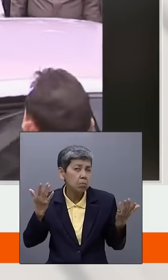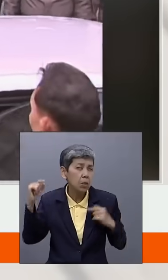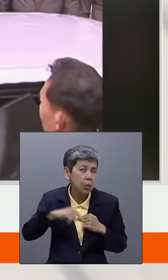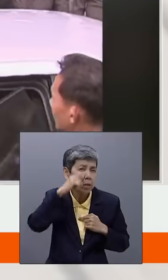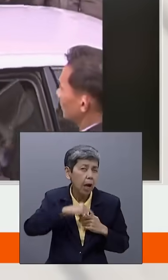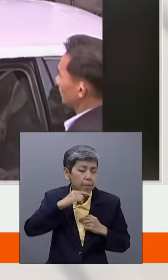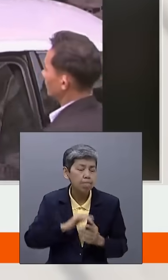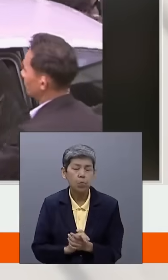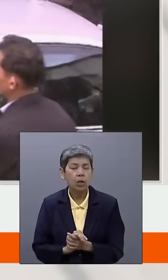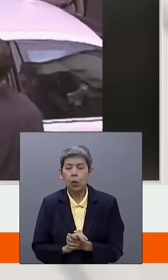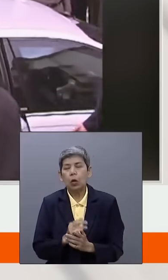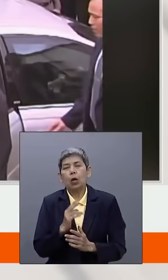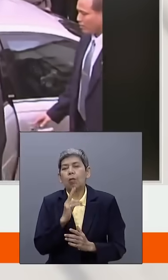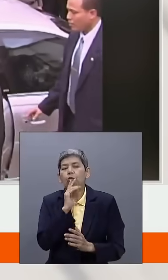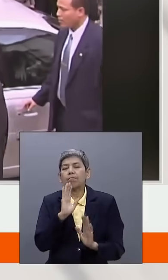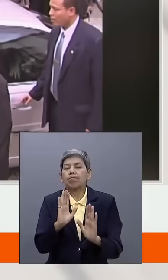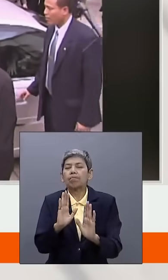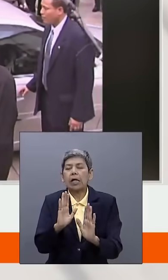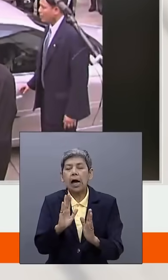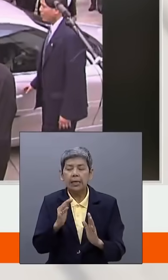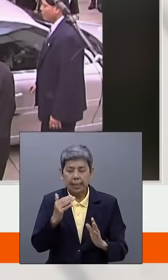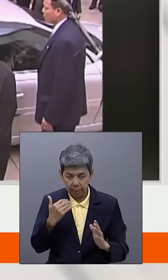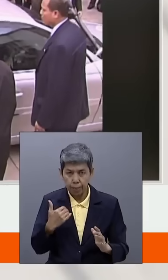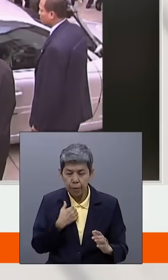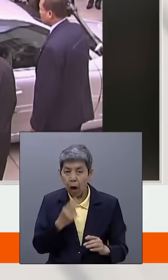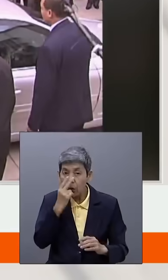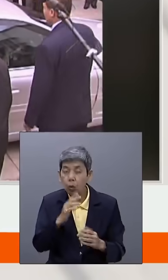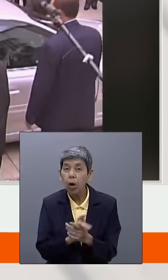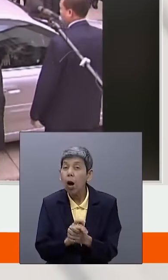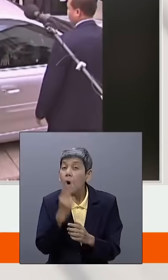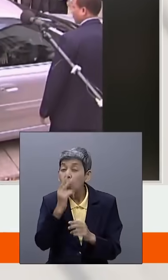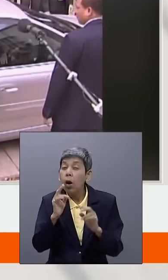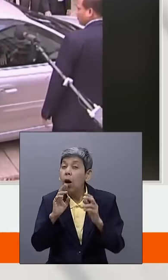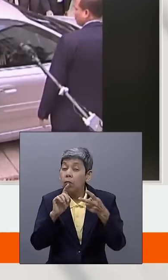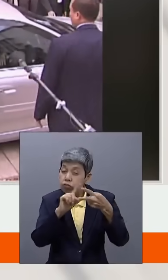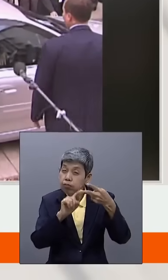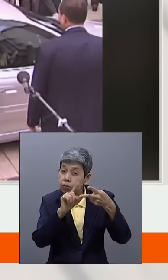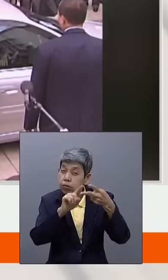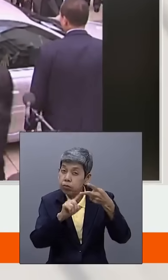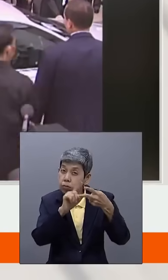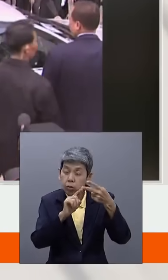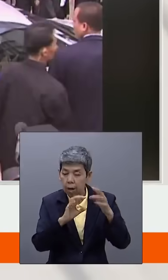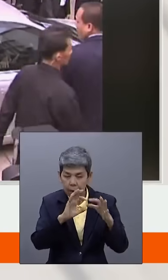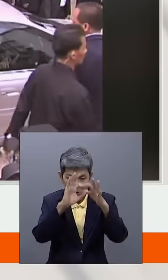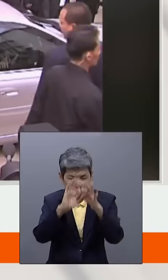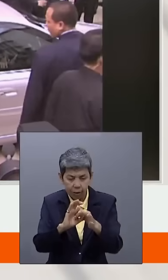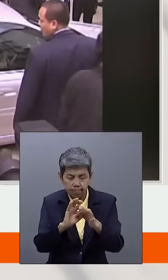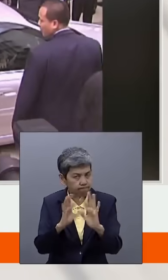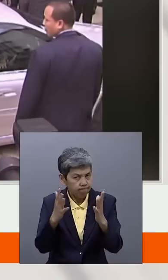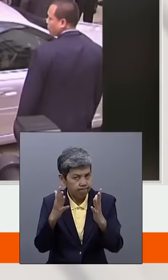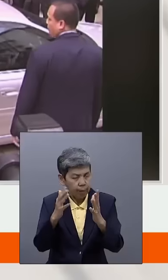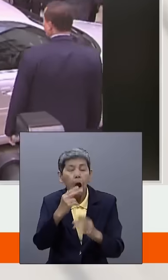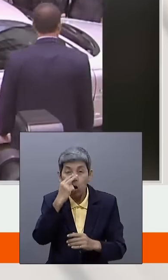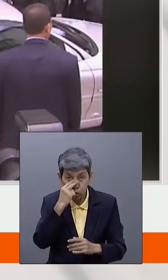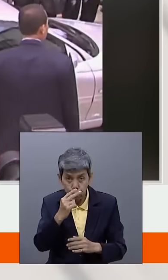มันแยกกันไม่ออกหรอกนะครับเพียงแต่ว่าประเด็นพวกนี้เนี่ยมันไม่ใช่แค่ถูกเชื่อมโยงโดยประเด็นมัน